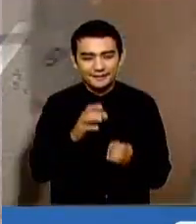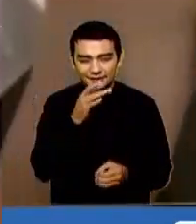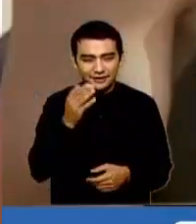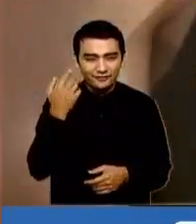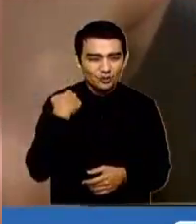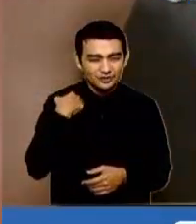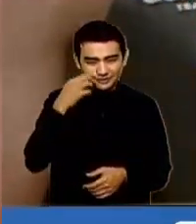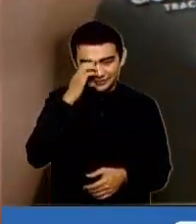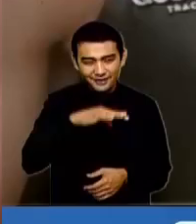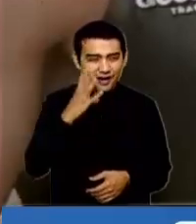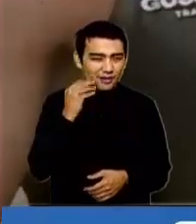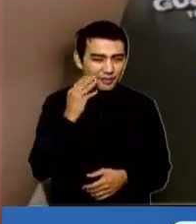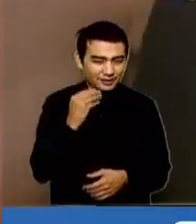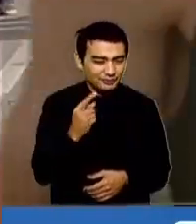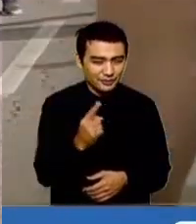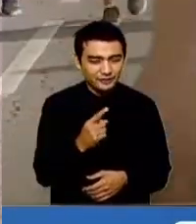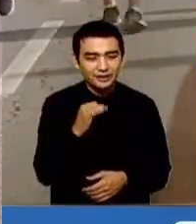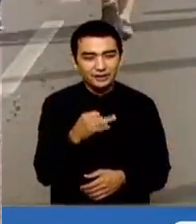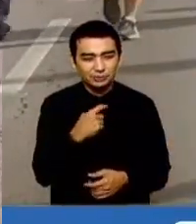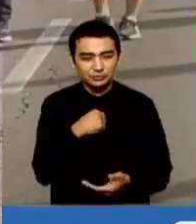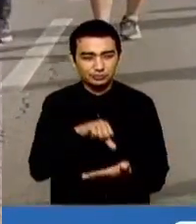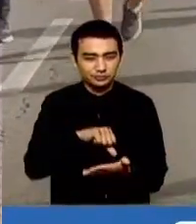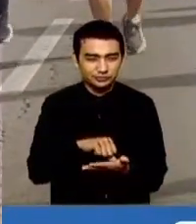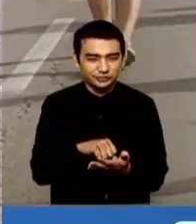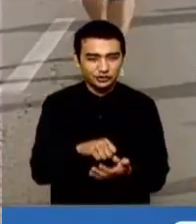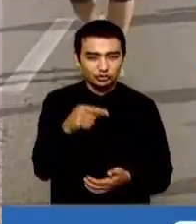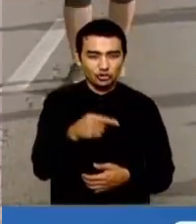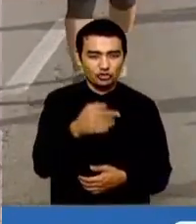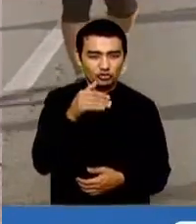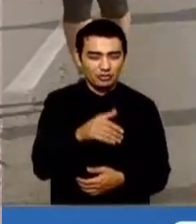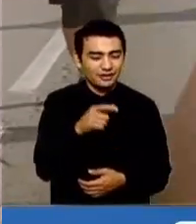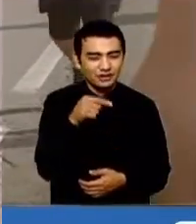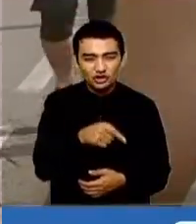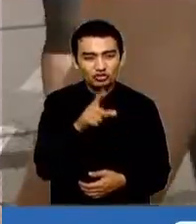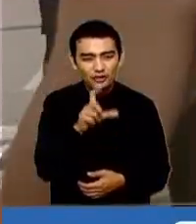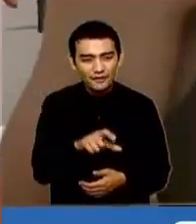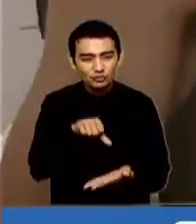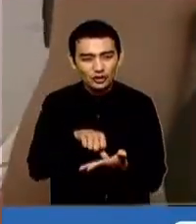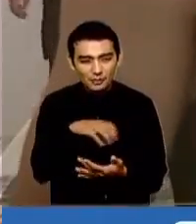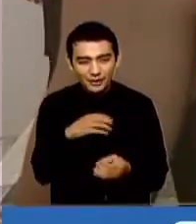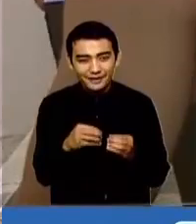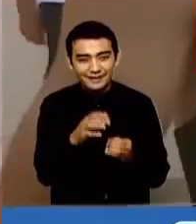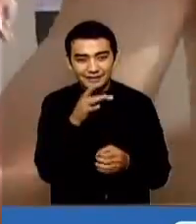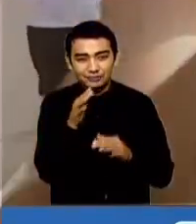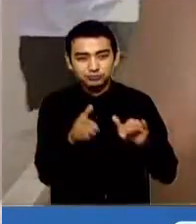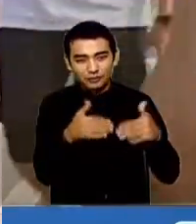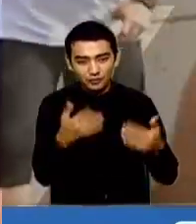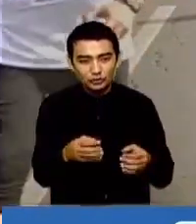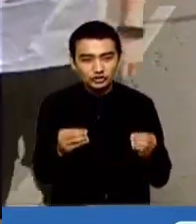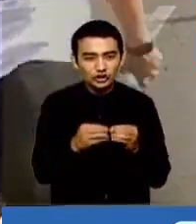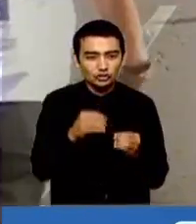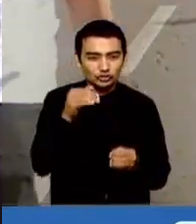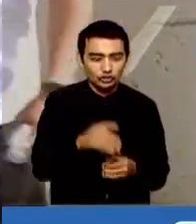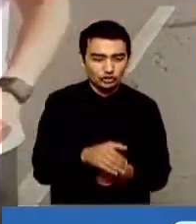но отчасти в Алмате принимали в забеге тысячи человек да спустя 10 лет уже 10